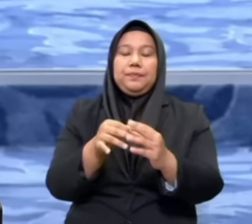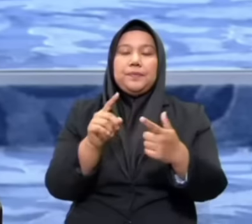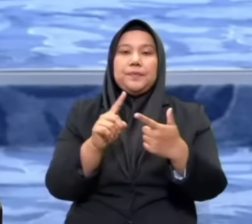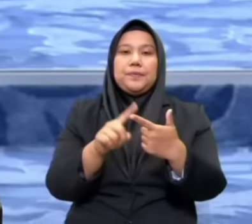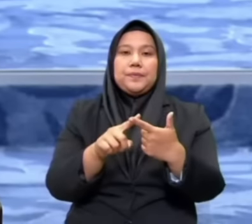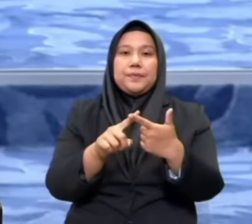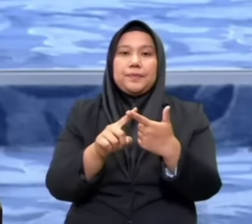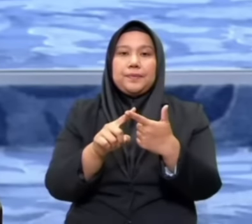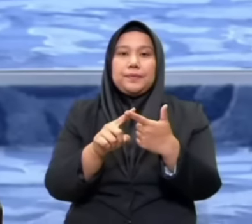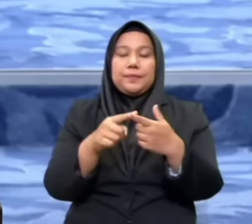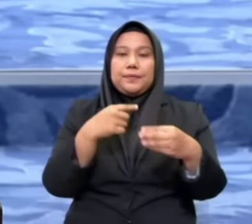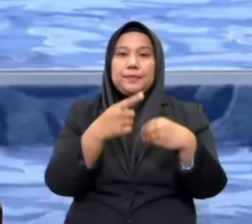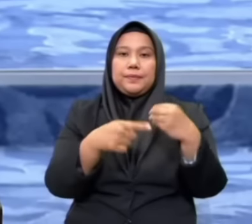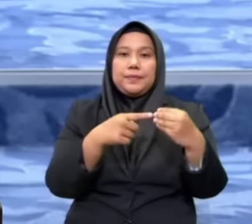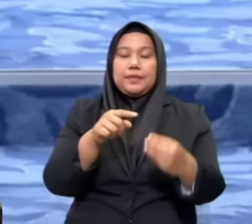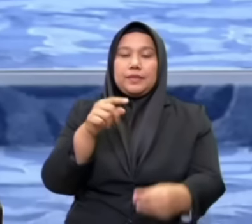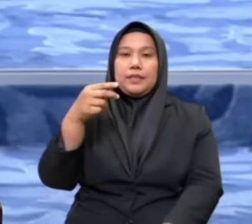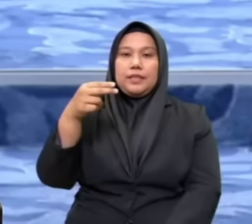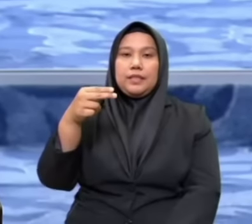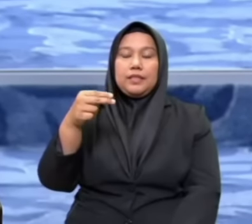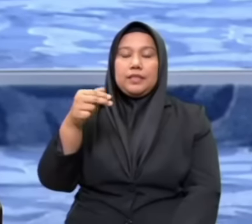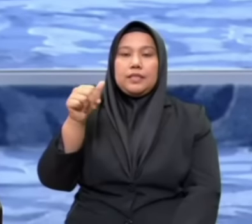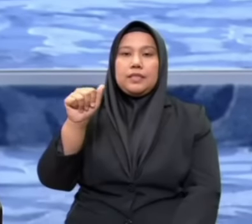Keduanya tentang HDC,